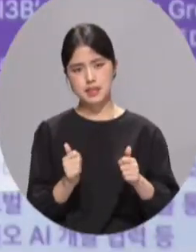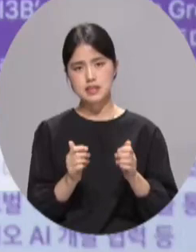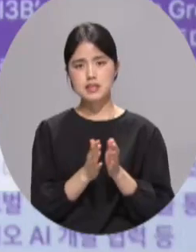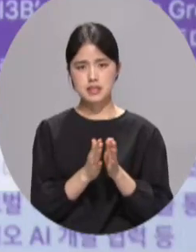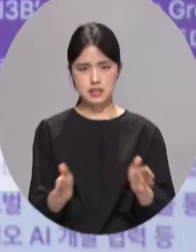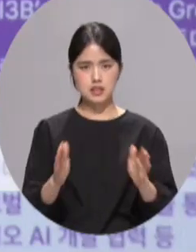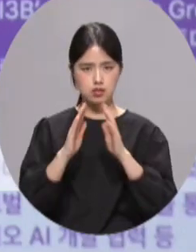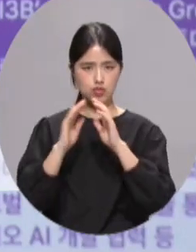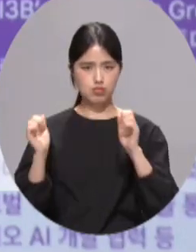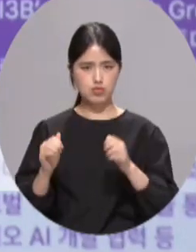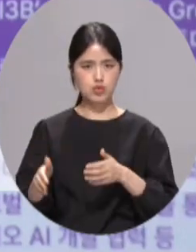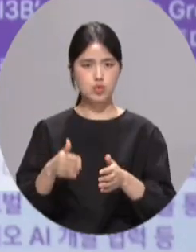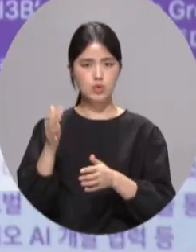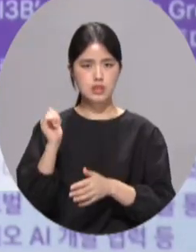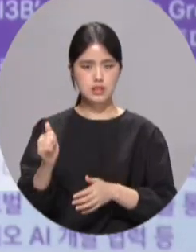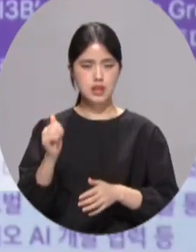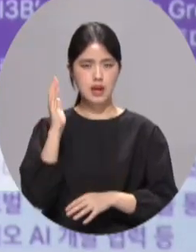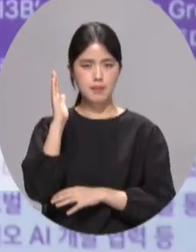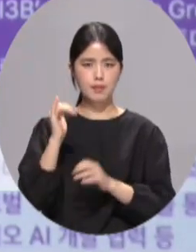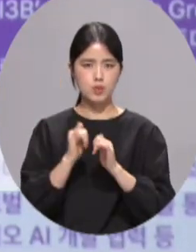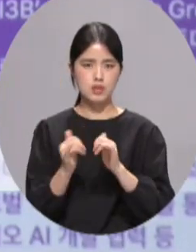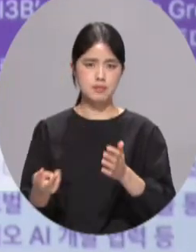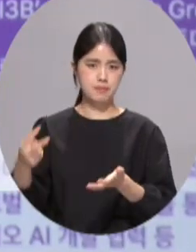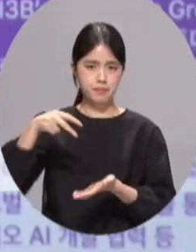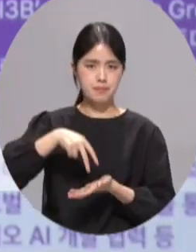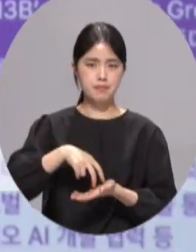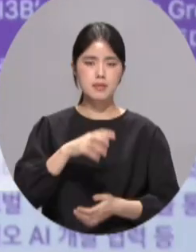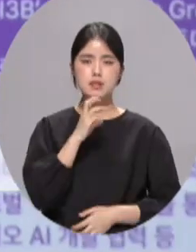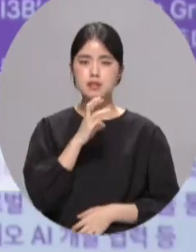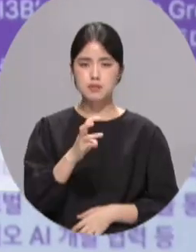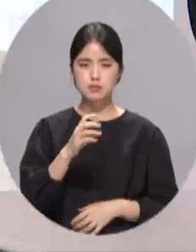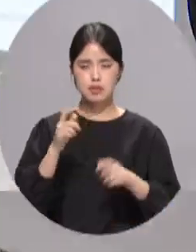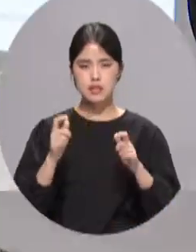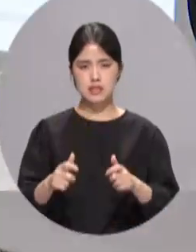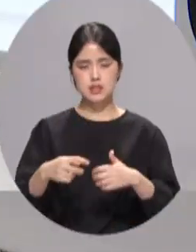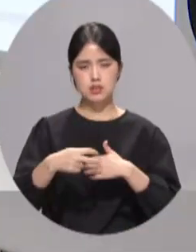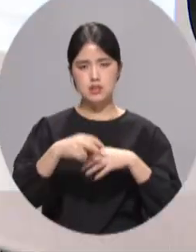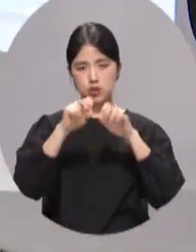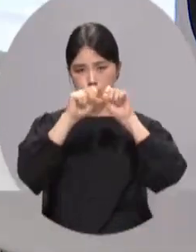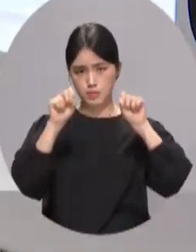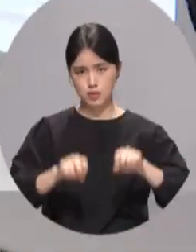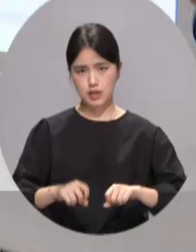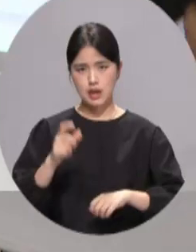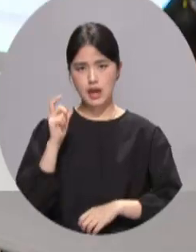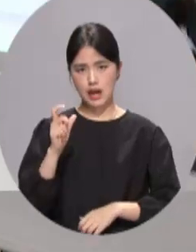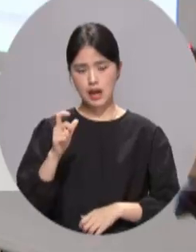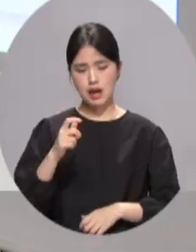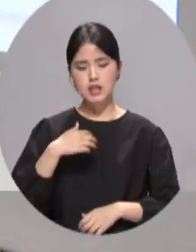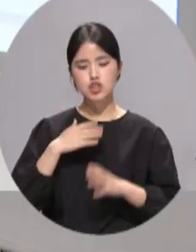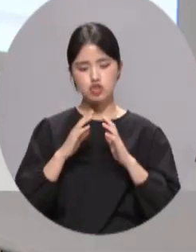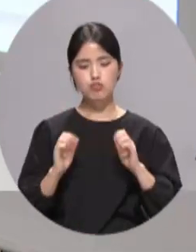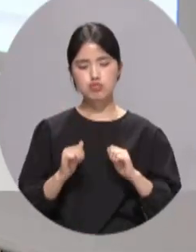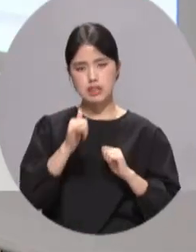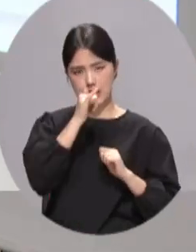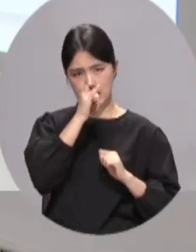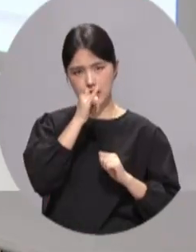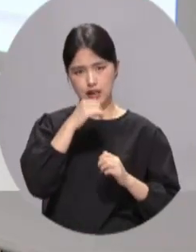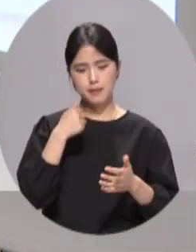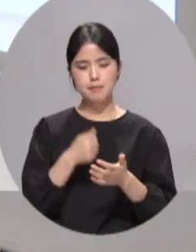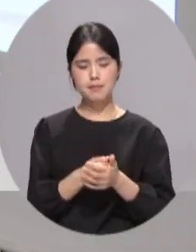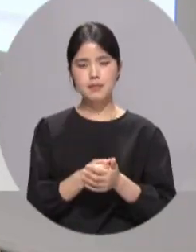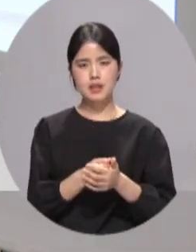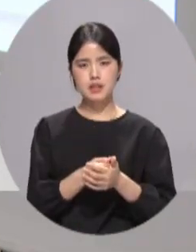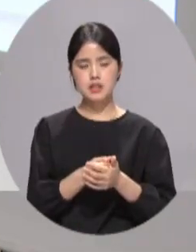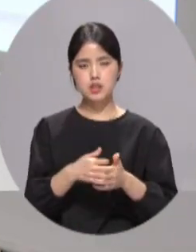자치도는 김관영 지사가 발표자로 나서 30분간 지역 의료 인프라 등 강점을 바탕으로 지정 필요성을